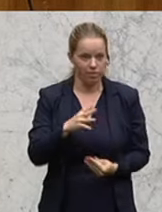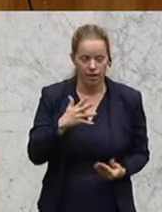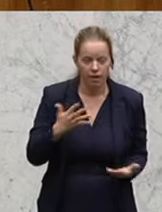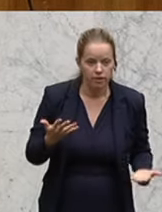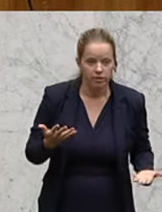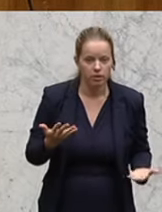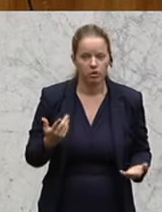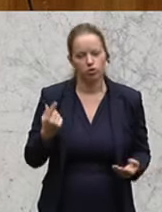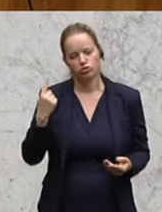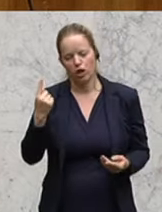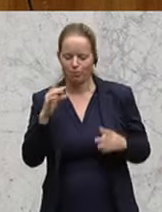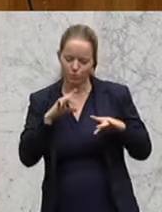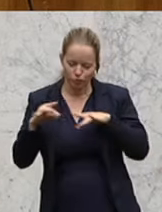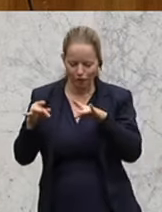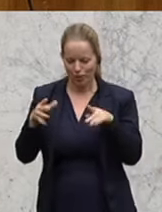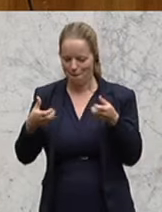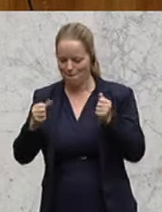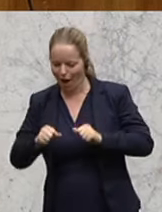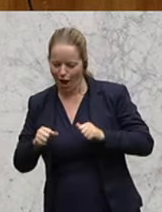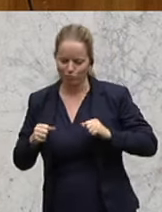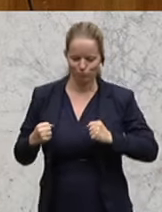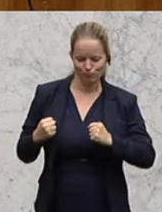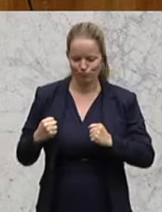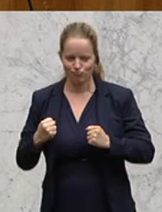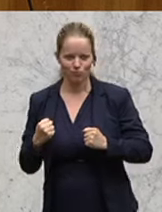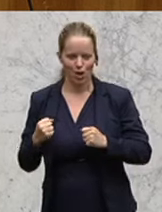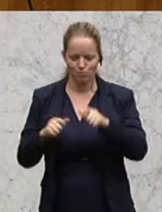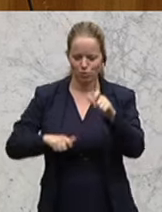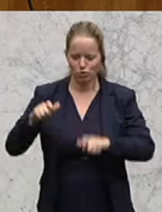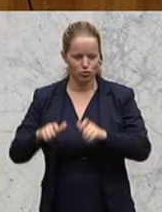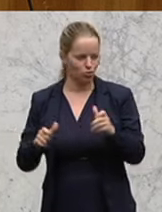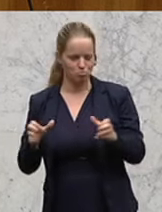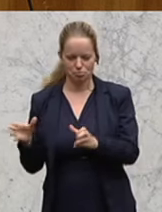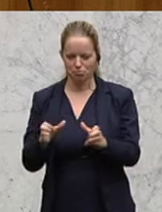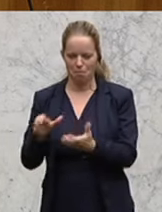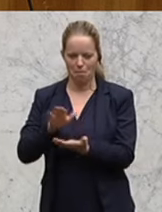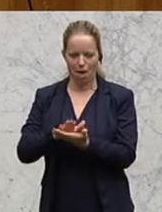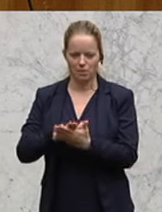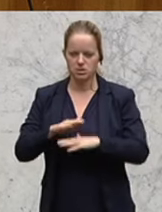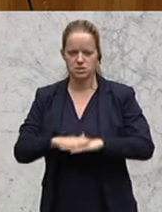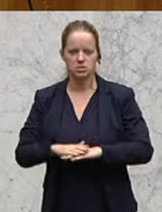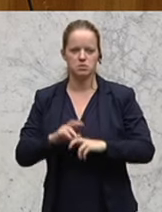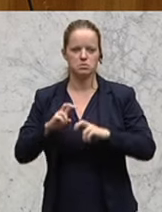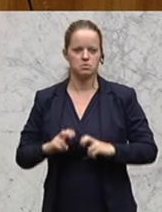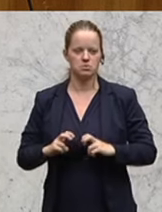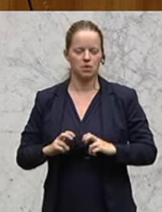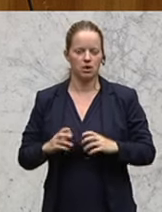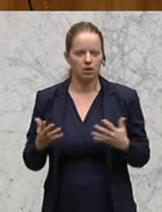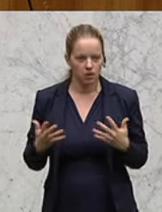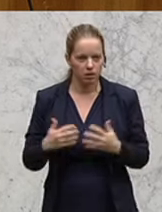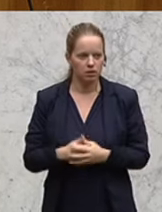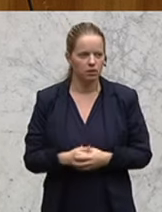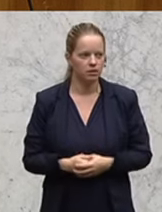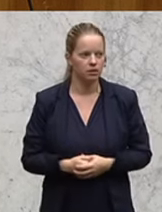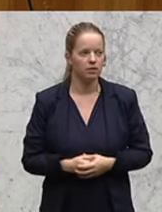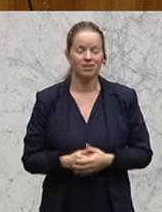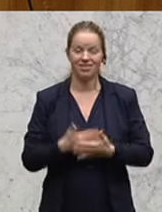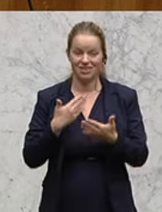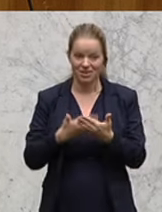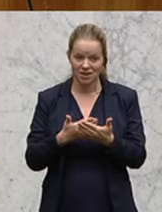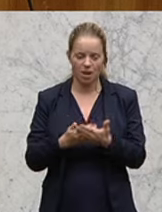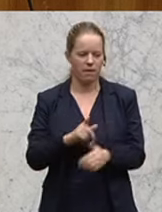und mit dem Absichern ihrer Macht und ihrer Positionen und ihrer Sessel. Und deswegen